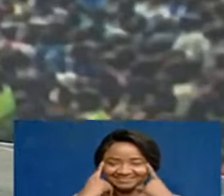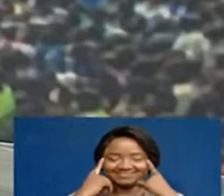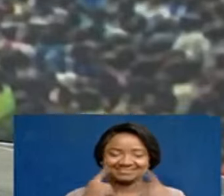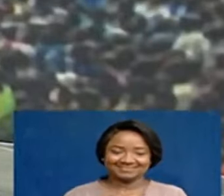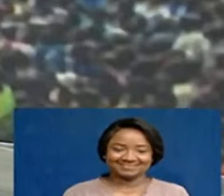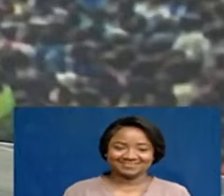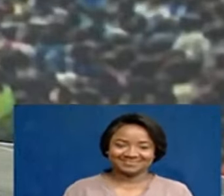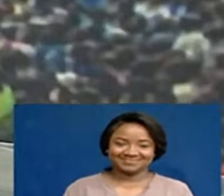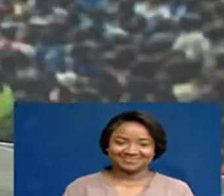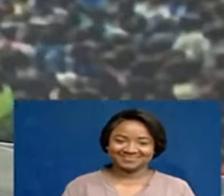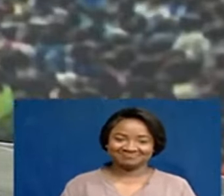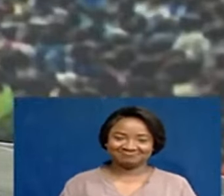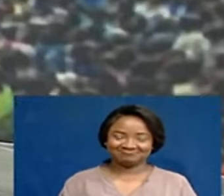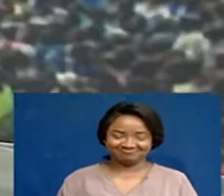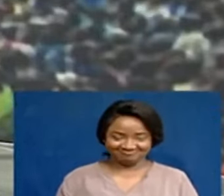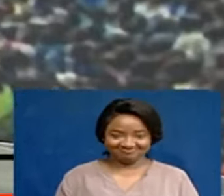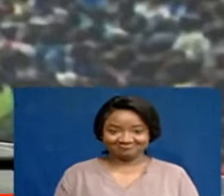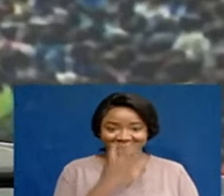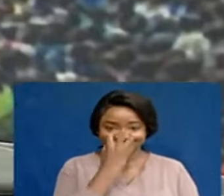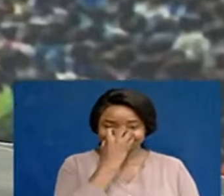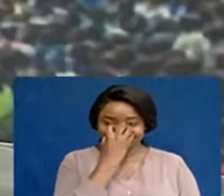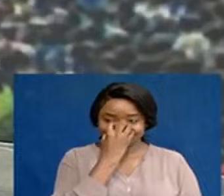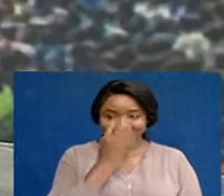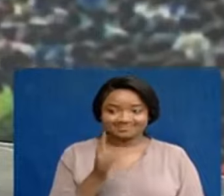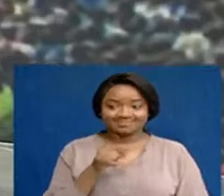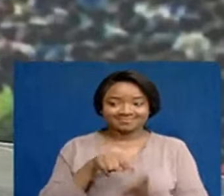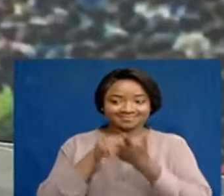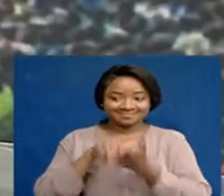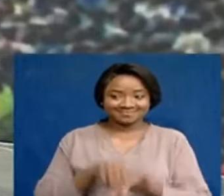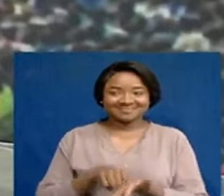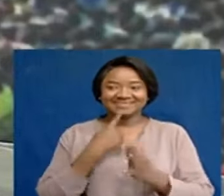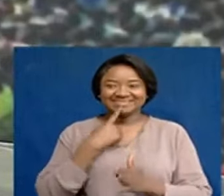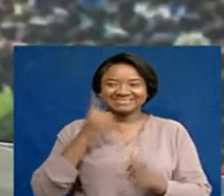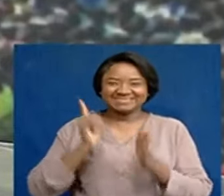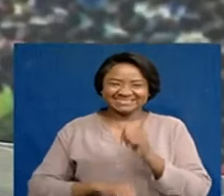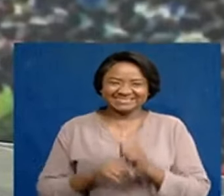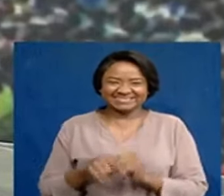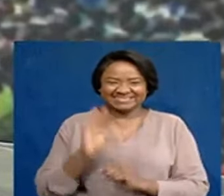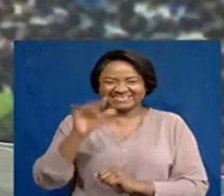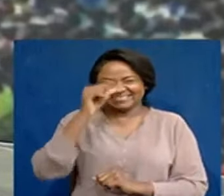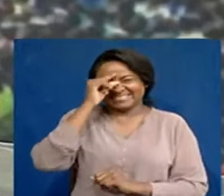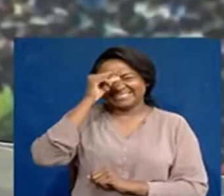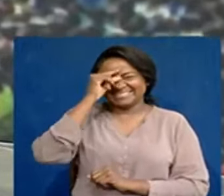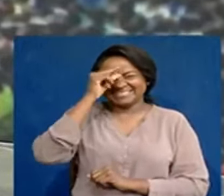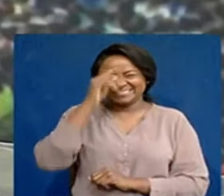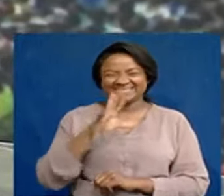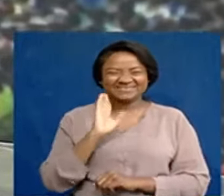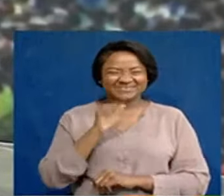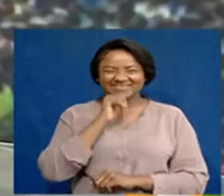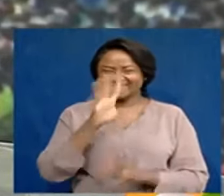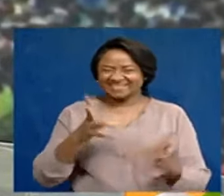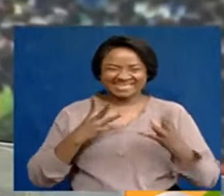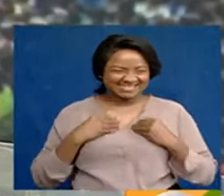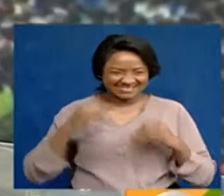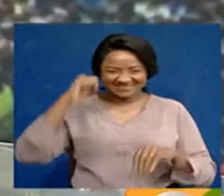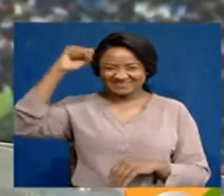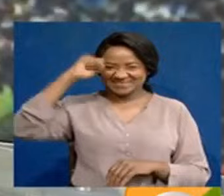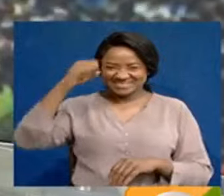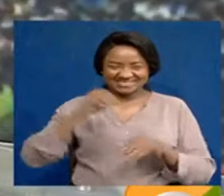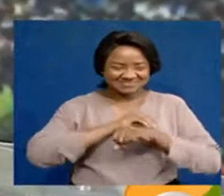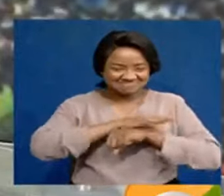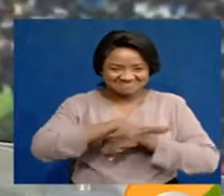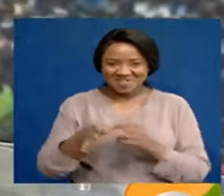tunaanza na taarifa kwamba Rais William Ruto amesisitiza kwamba serikali yake haitaruhusu siasa za ukabila na migawanyiko kuendelezwa